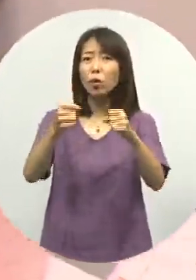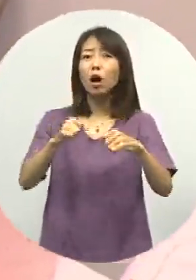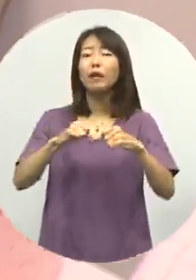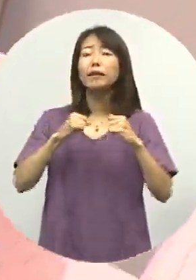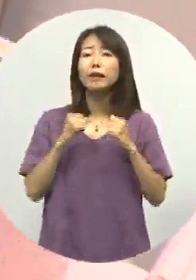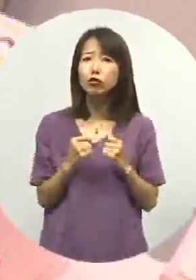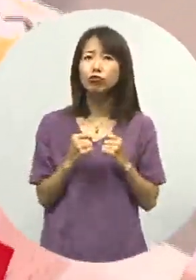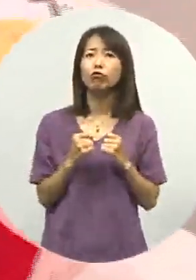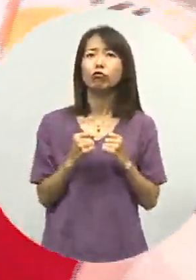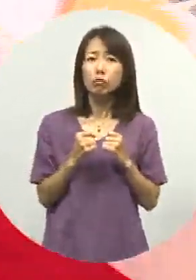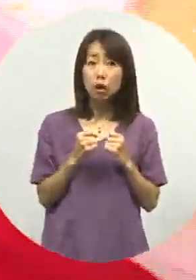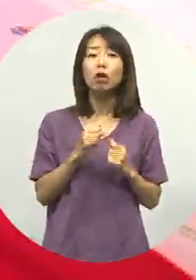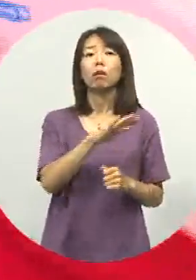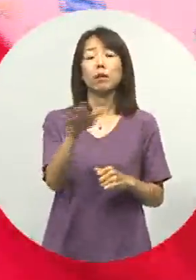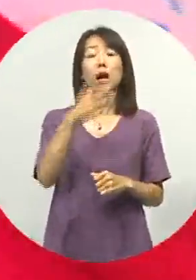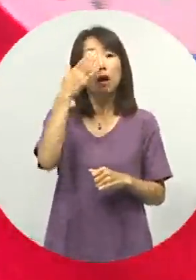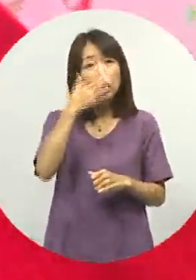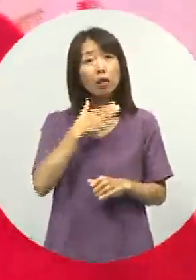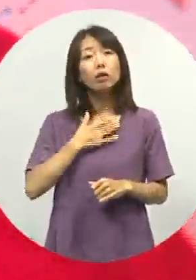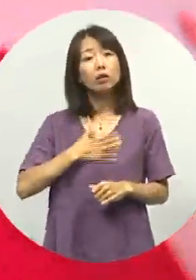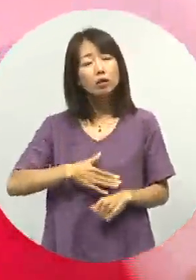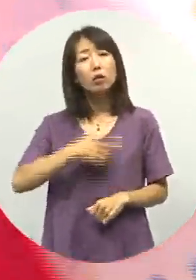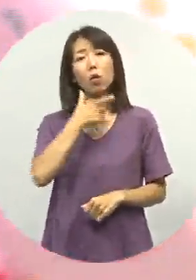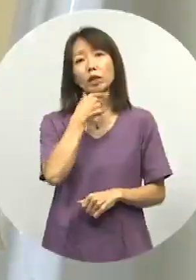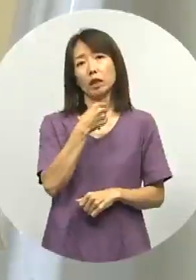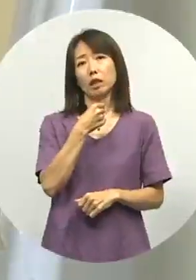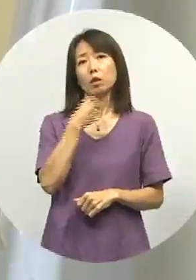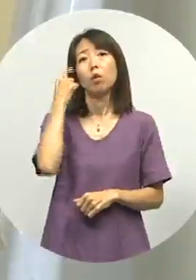をね、もっともっと知ってもらいたい。